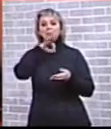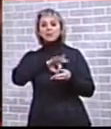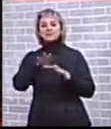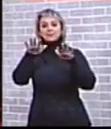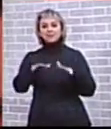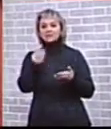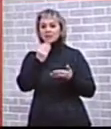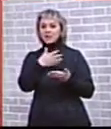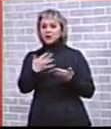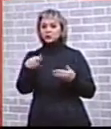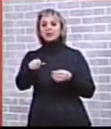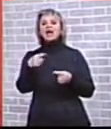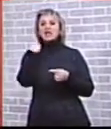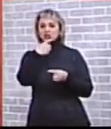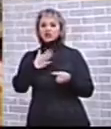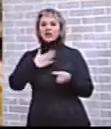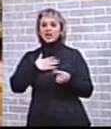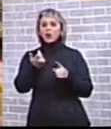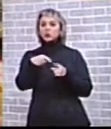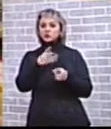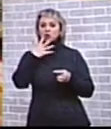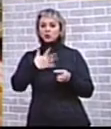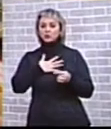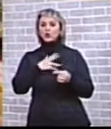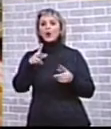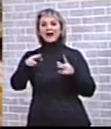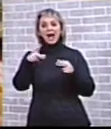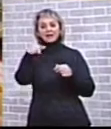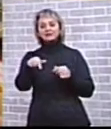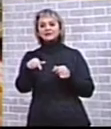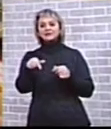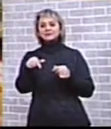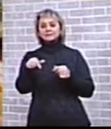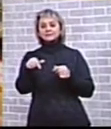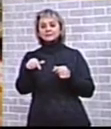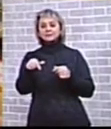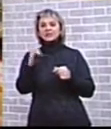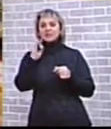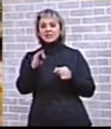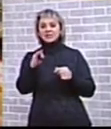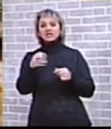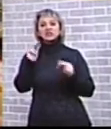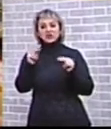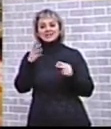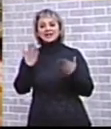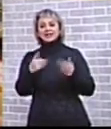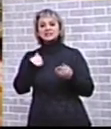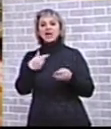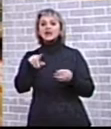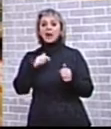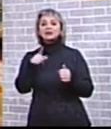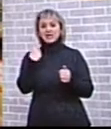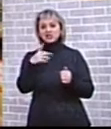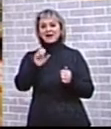местных продуктов. Лично я очень люблю раков. И, если честно, я минимум, наверное,